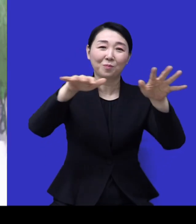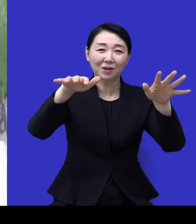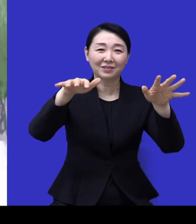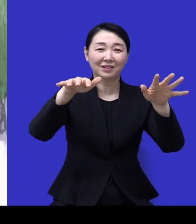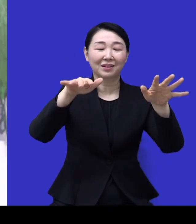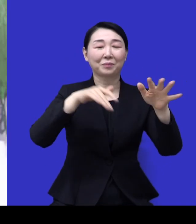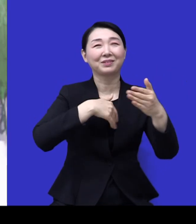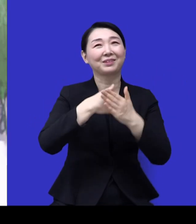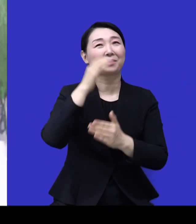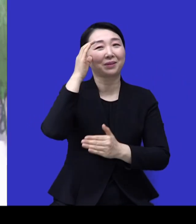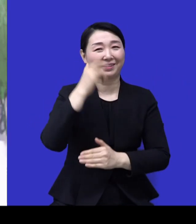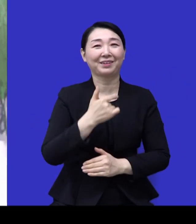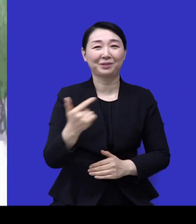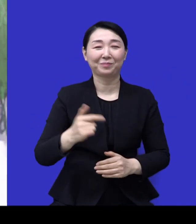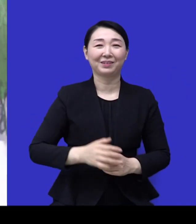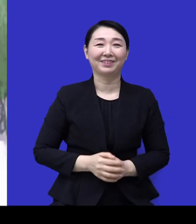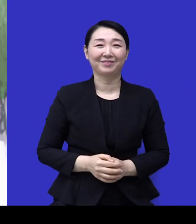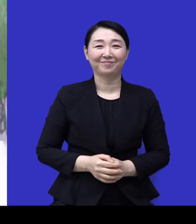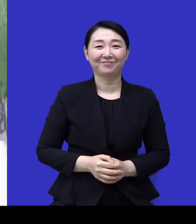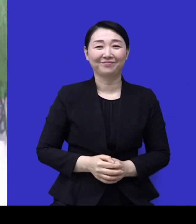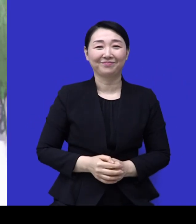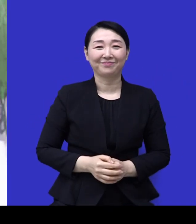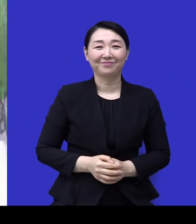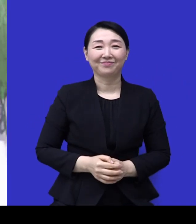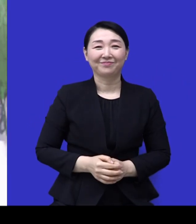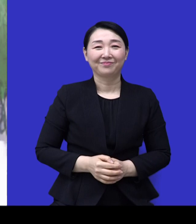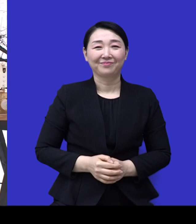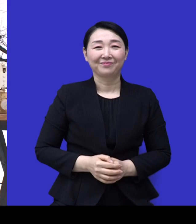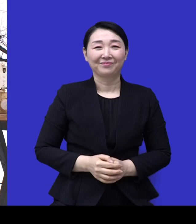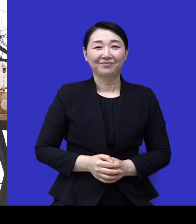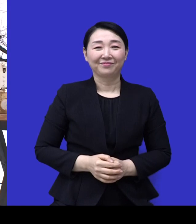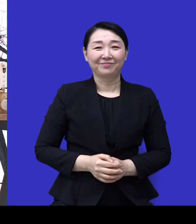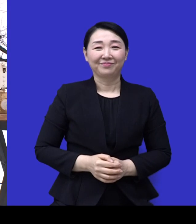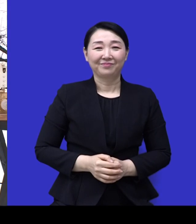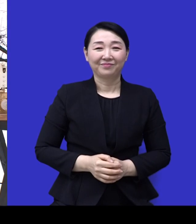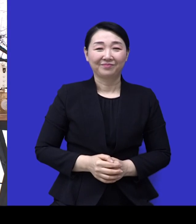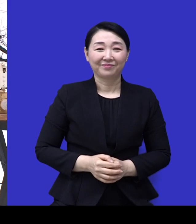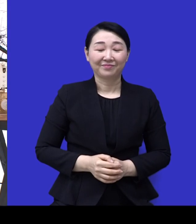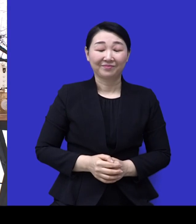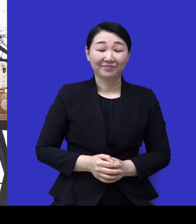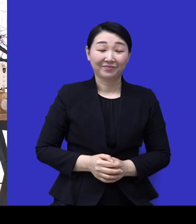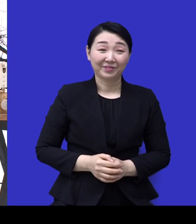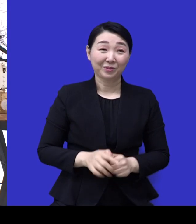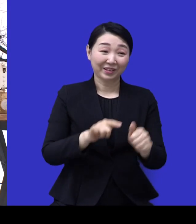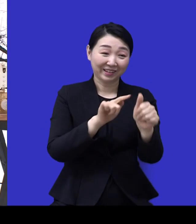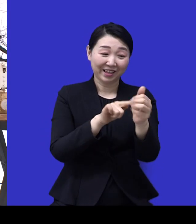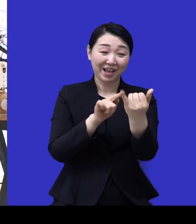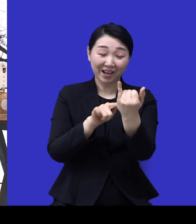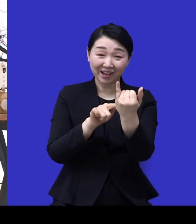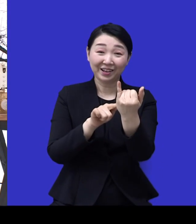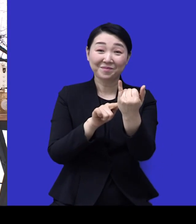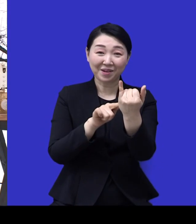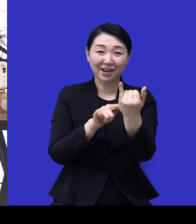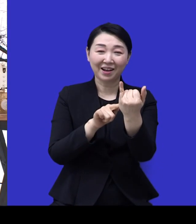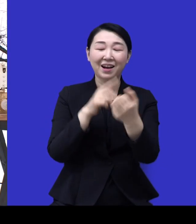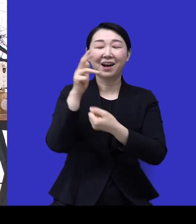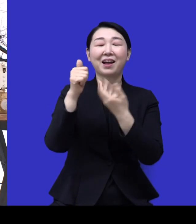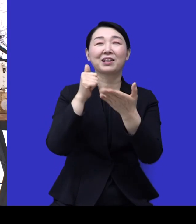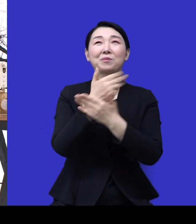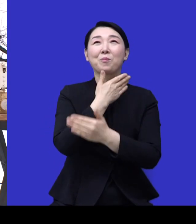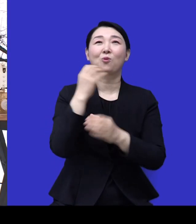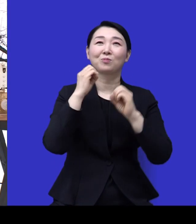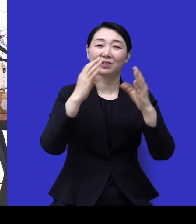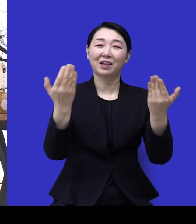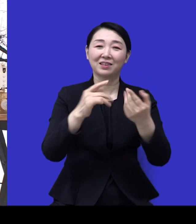그런 설렘과 기대가 아주 물밀듯이 밀려오는 시간이었습니다. 우리 이정수 형제, 연일 자매도 하나님께서 바로 이런 사역을 복음 전하는